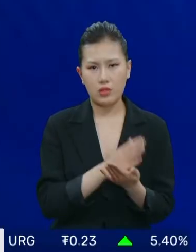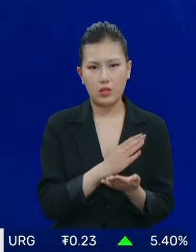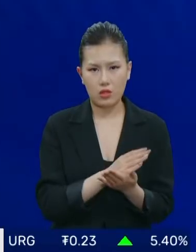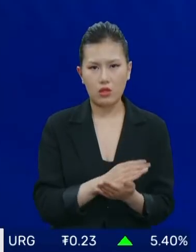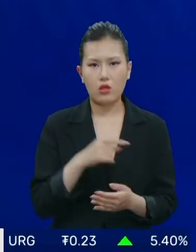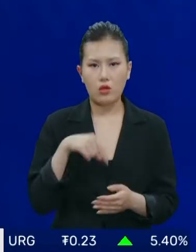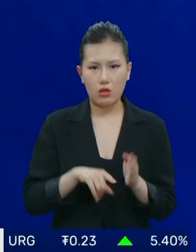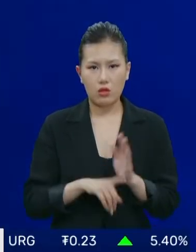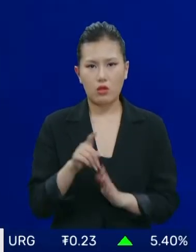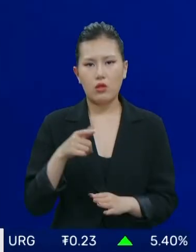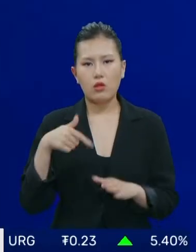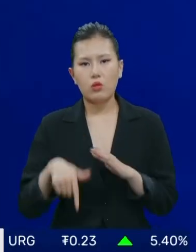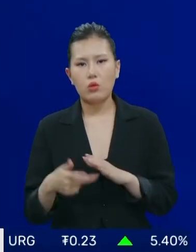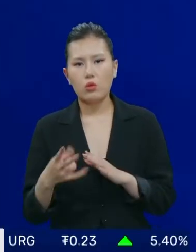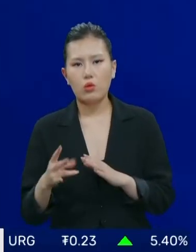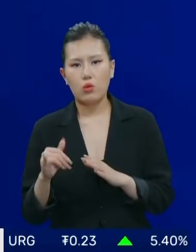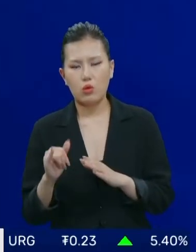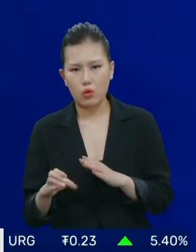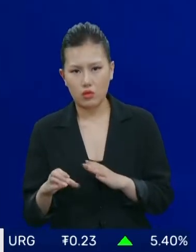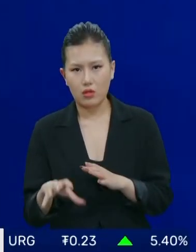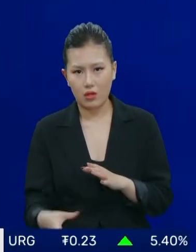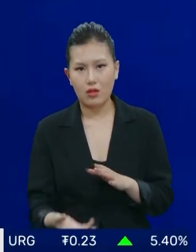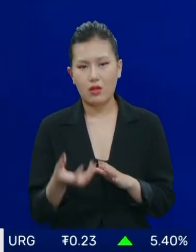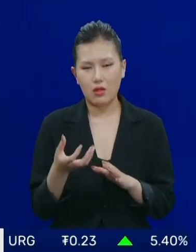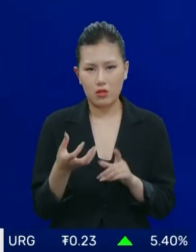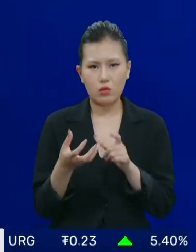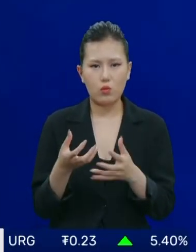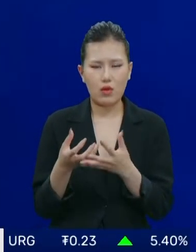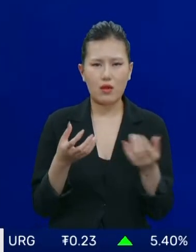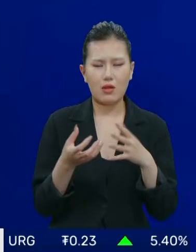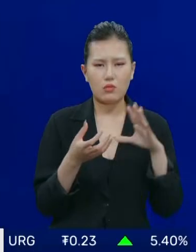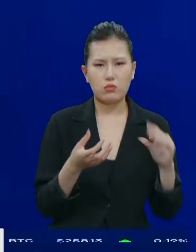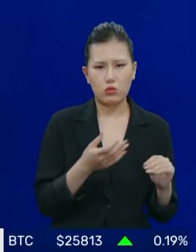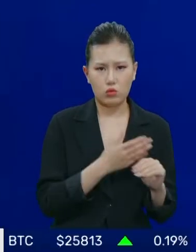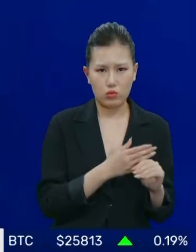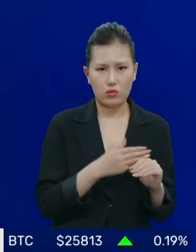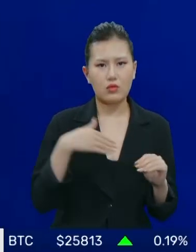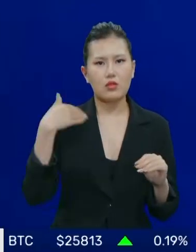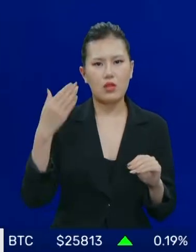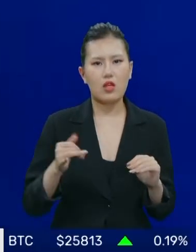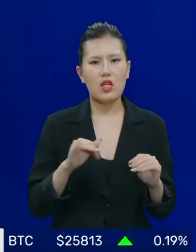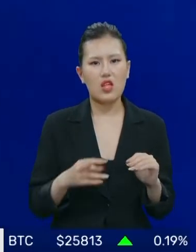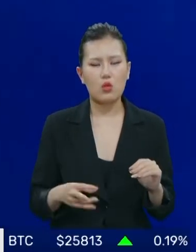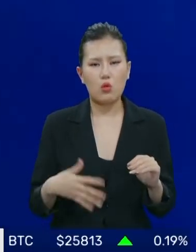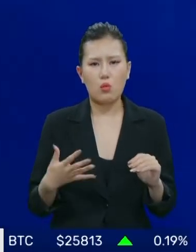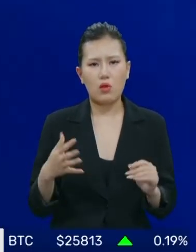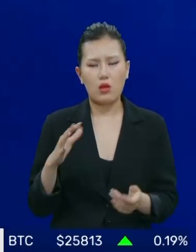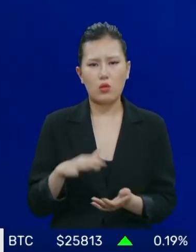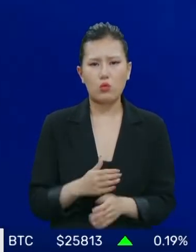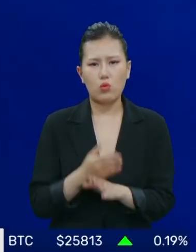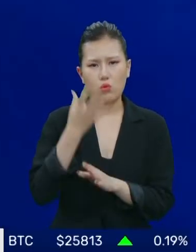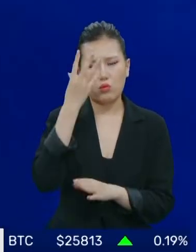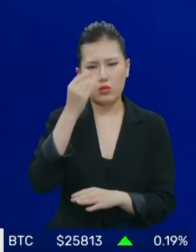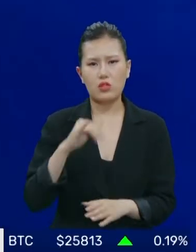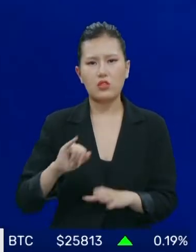гүний усны олборлолт болон хэрэглээ тэнцэж цаашид нийслэлчүүд ундны усаар хангагдаж чадна гэх баталгаагүй болж байгааг JICA агентлаг Монголын